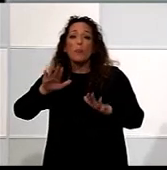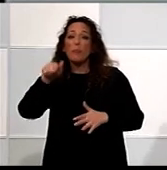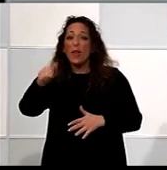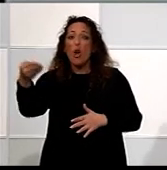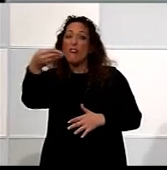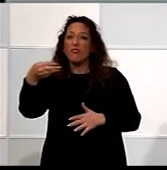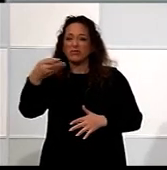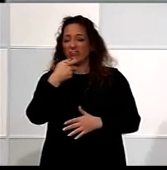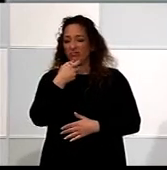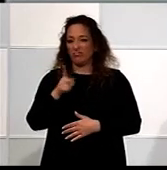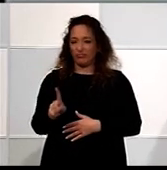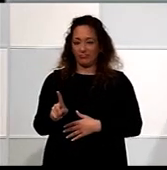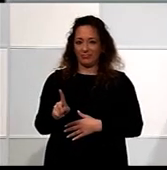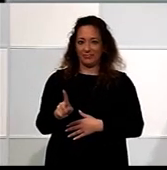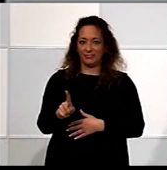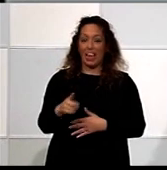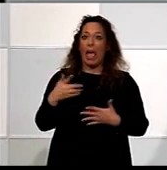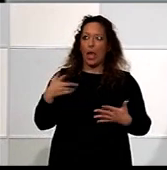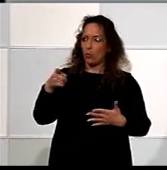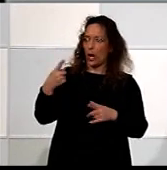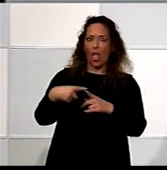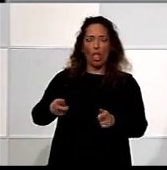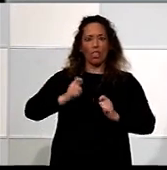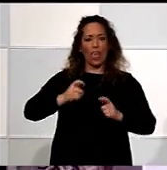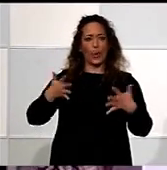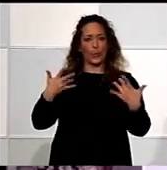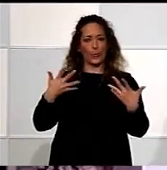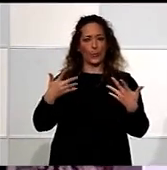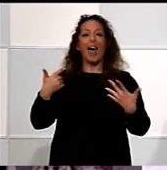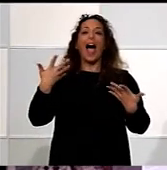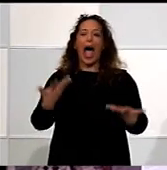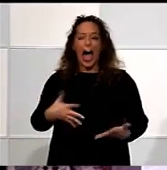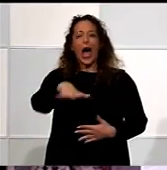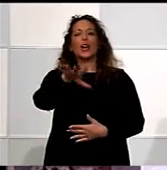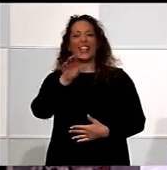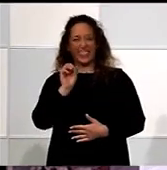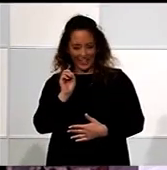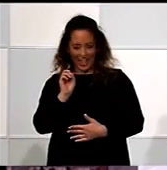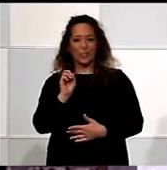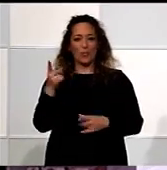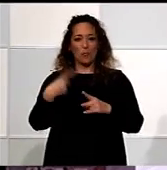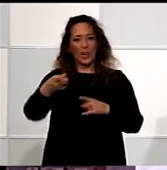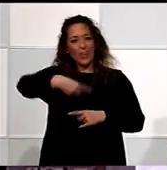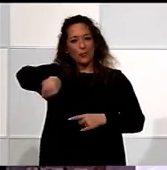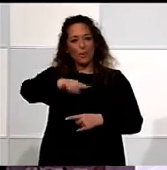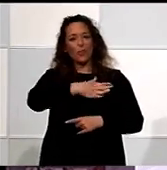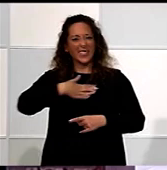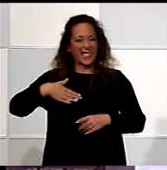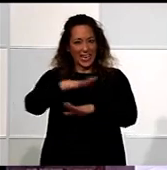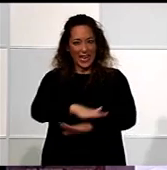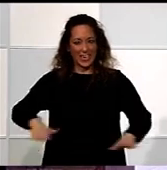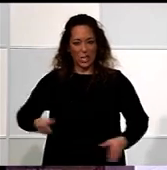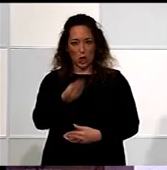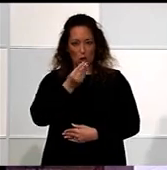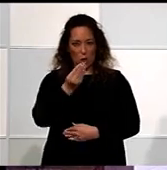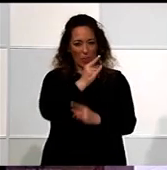cogombra refrescant. Ara entenc per què els agrada que els nens i nenes de la ciutat mengin fruita i verdura. Però vostè, Rei Gaspar, abans ha dit que